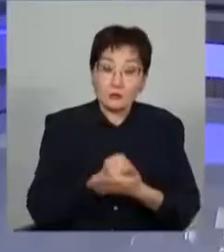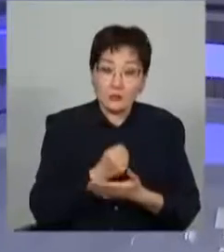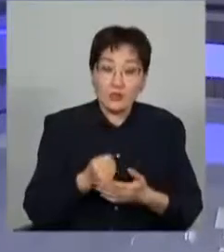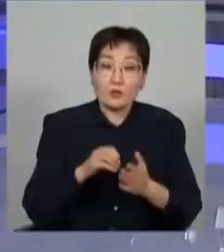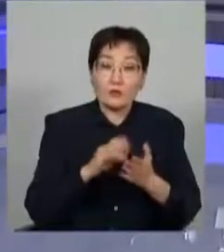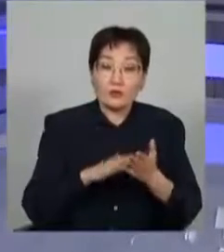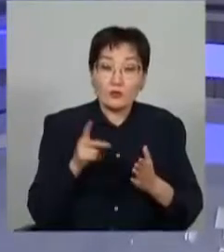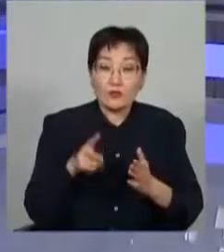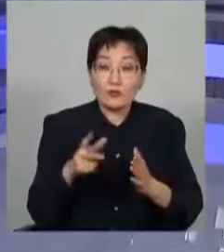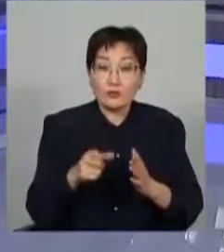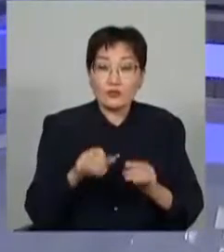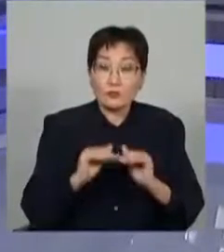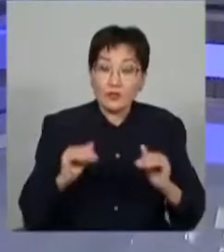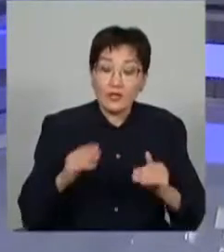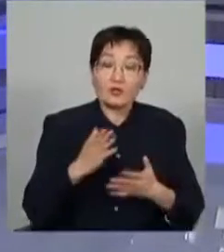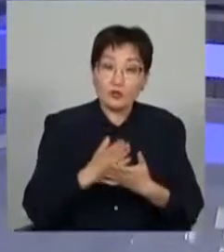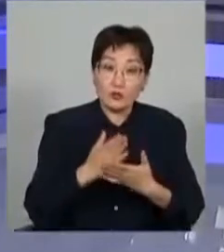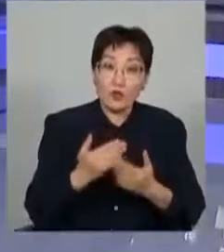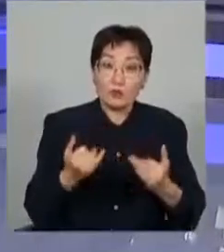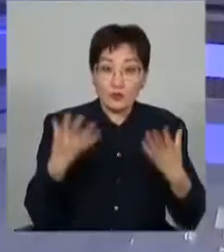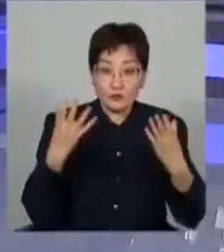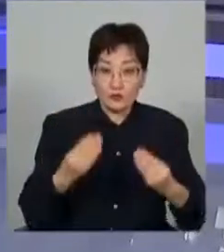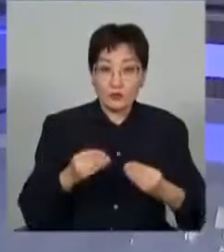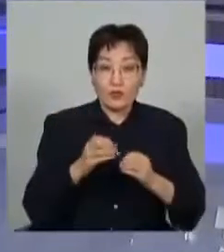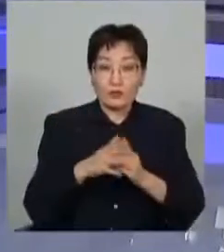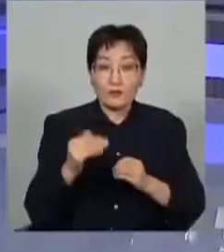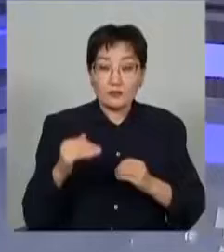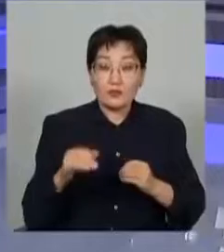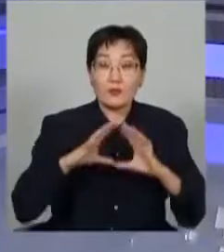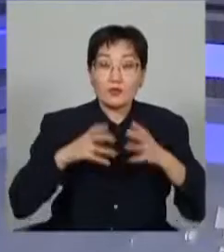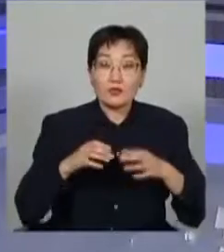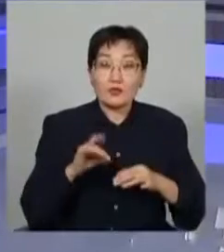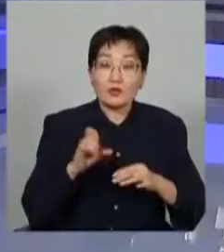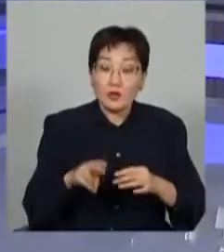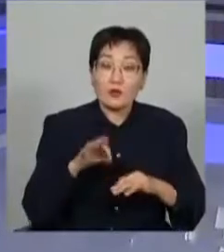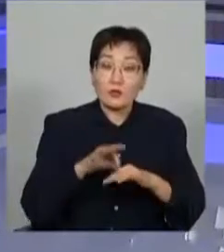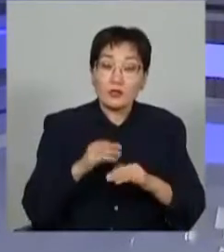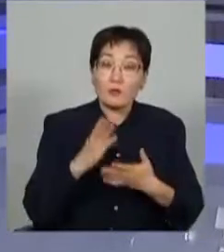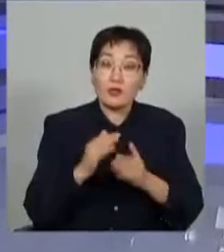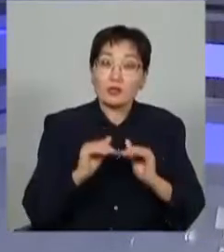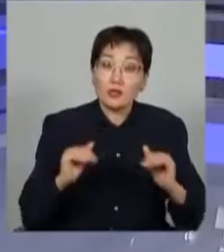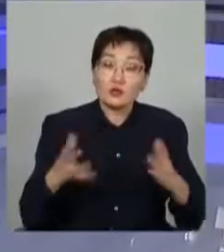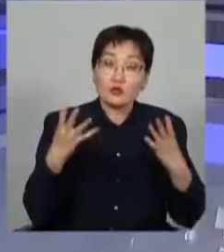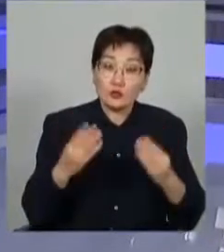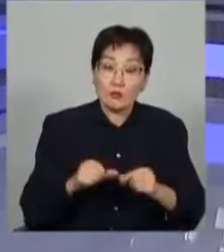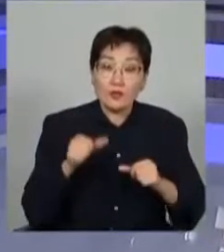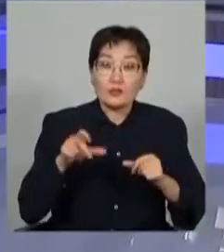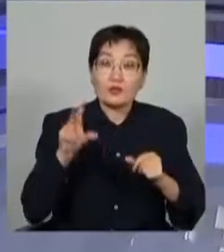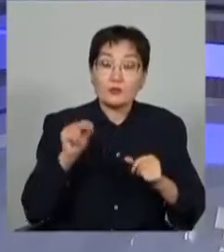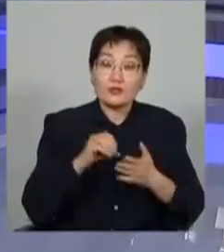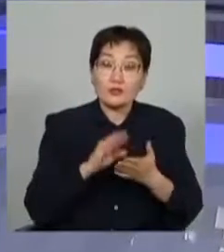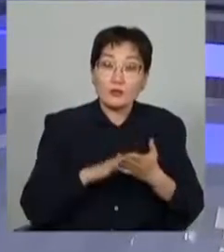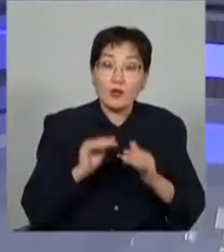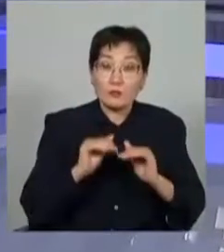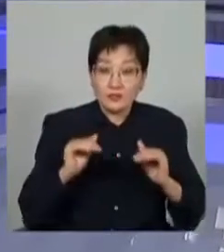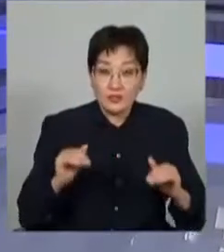есепте 2300 жеткіншек тұр екен. Ал бүгін 15 ақпан халықаралық қатерлісік ауру бар балалар күні. Ерекше датаны кішкентай